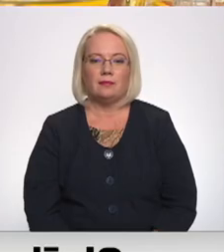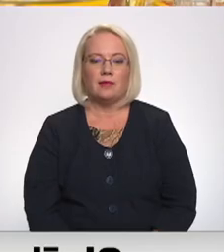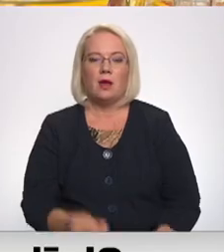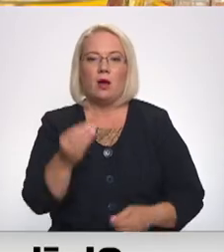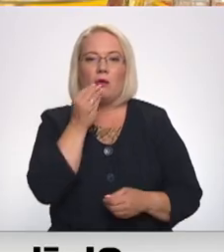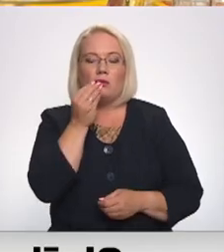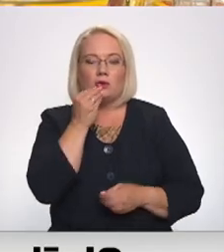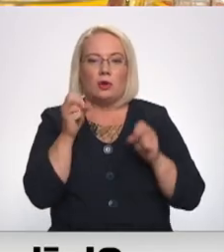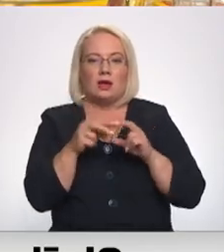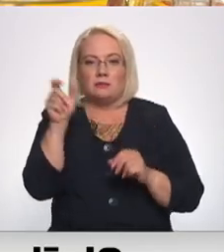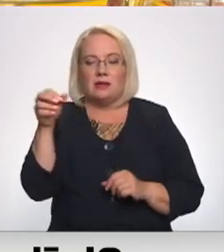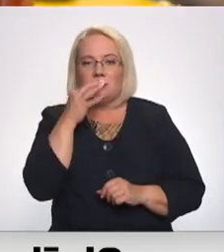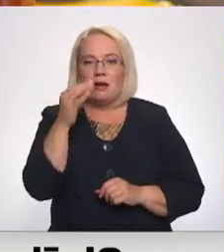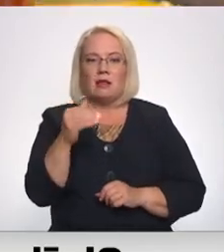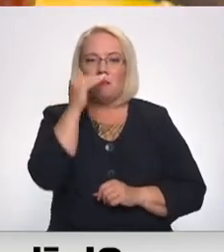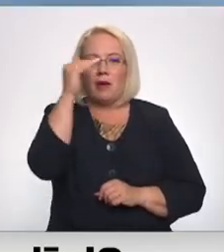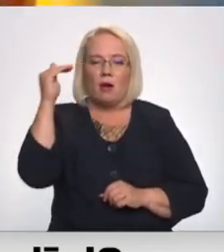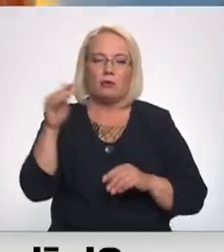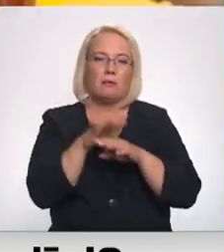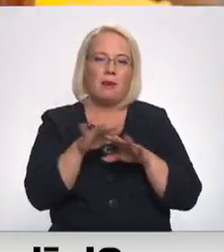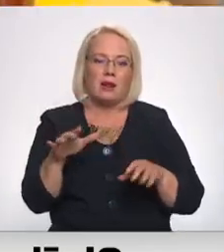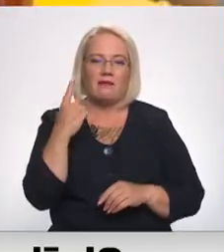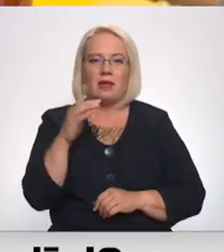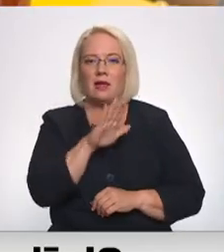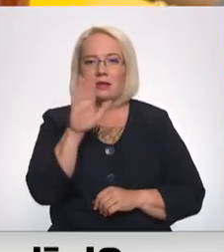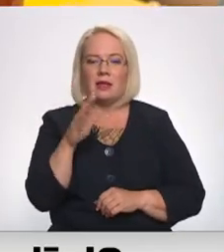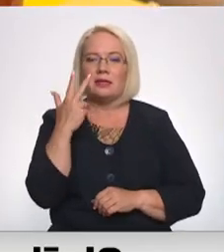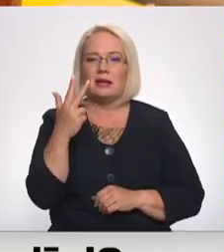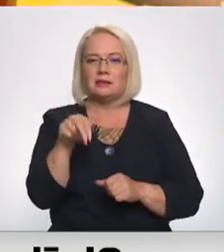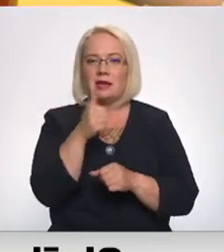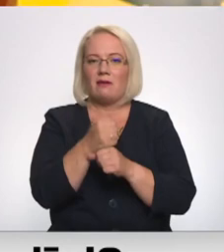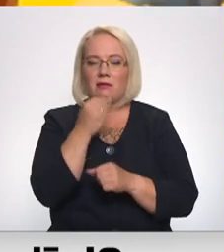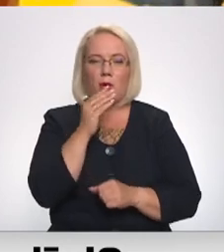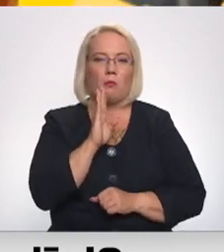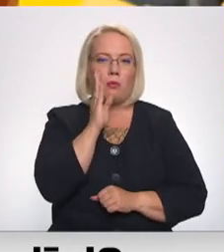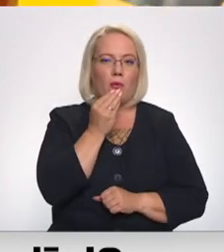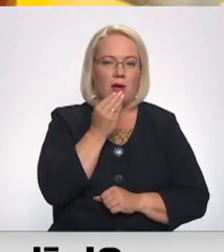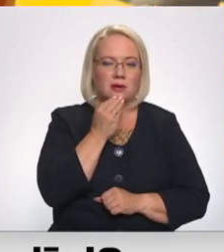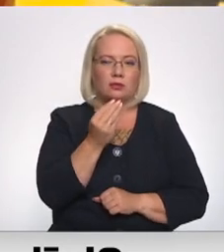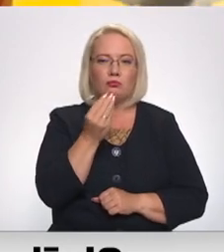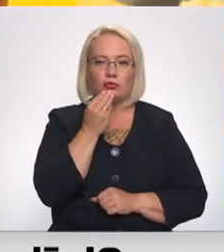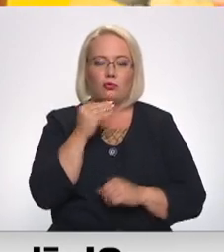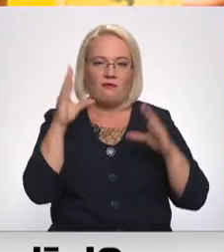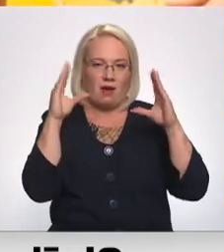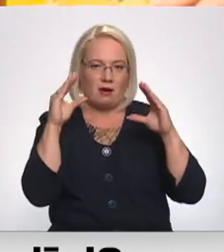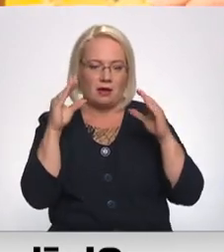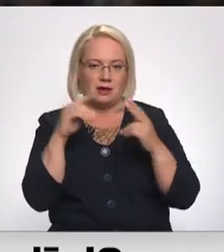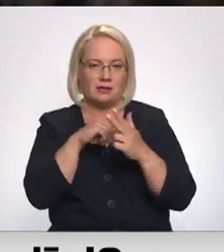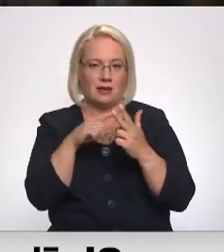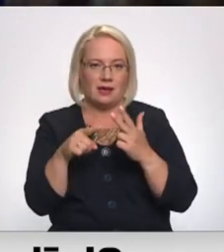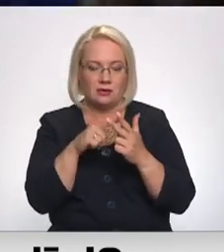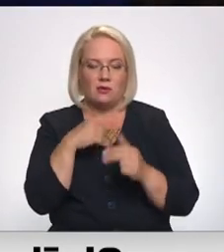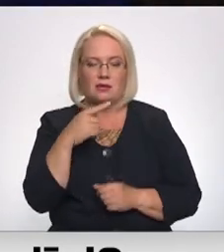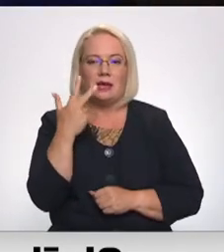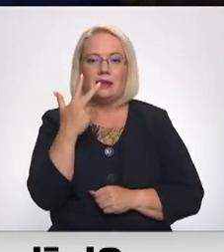Uzturas speciālisti stāsta, gan pieaugušiem, gan bērniem dienā ir trīs galvenās ēdienreizes – brokastis, pusdienas un vakariņas. Tajās trijās